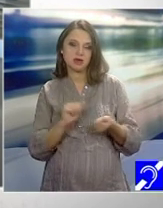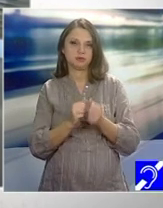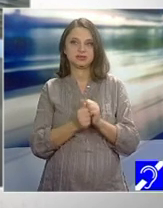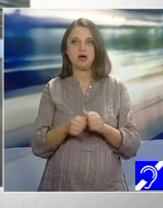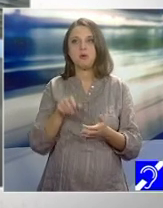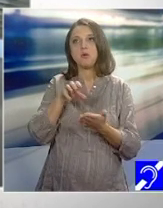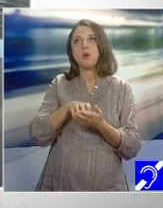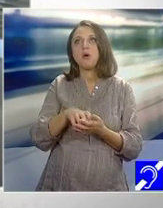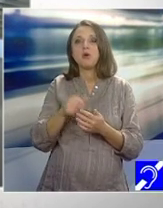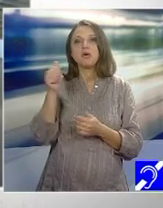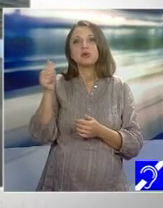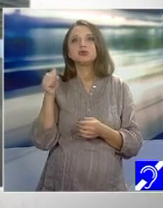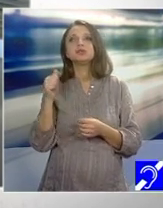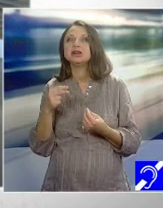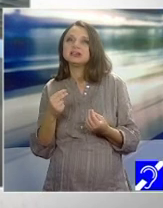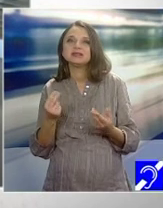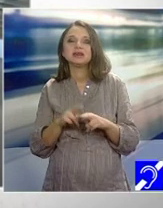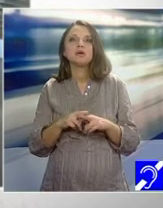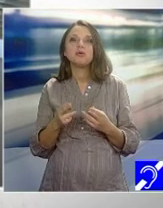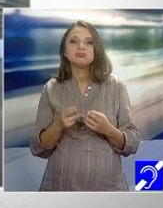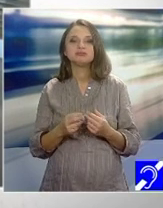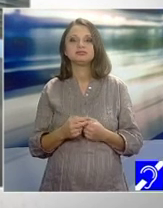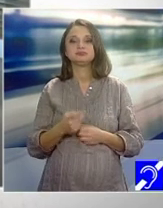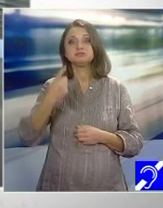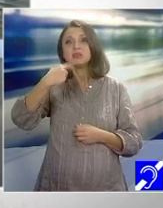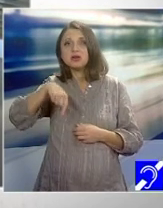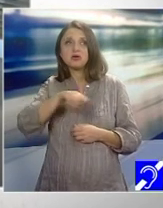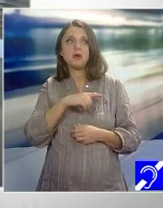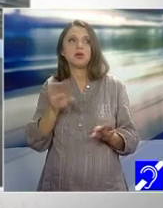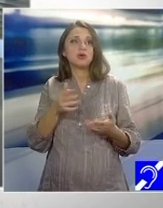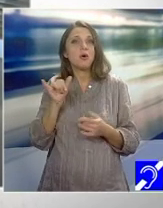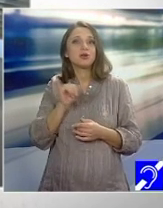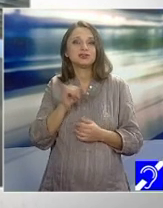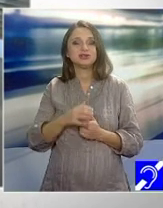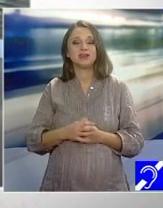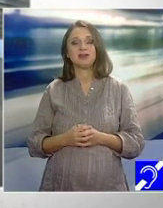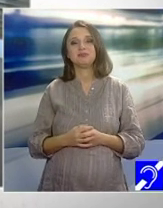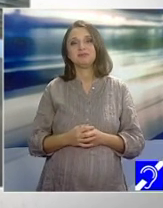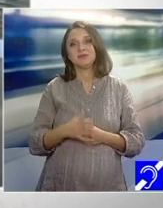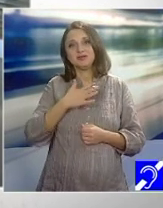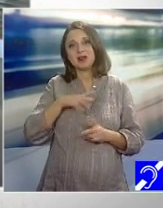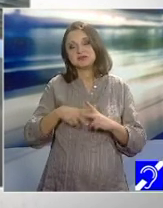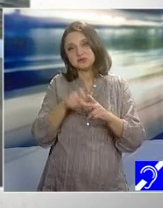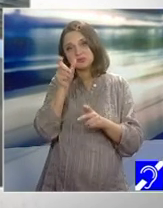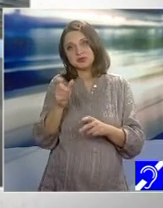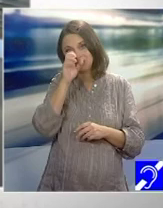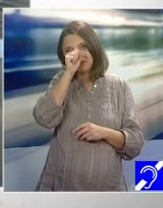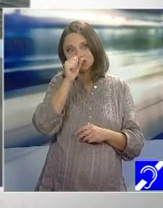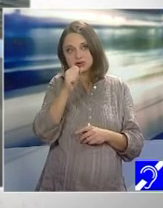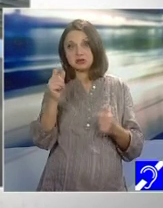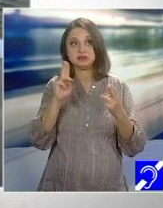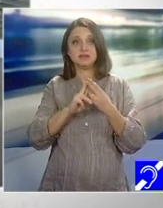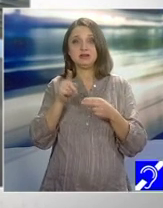turistic din Cluj-Napoca. Câteva recomandări pentru publicul larg și nu doar din Cluj, pentru că emisiunea noastră se difuzează și în reluare